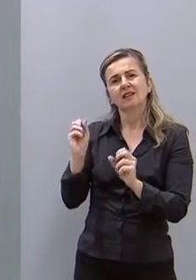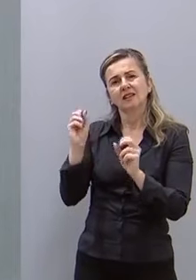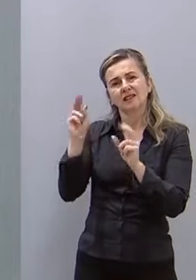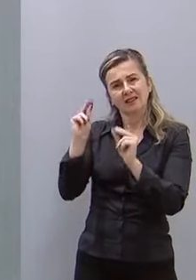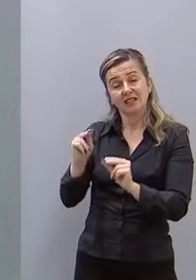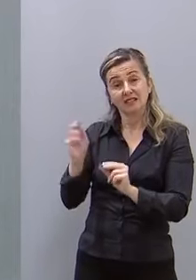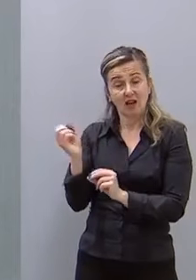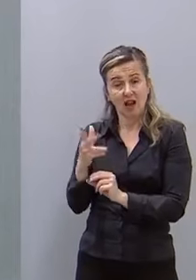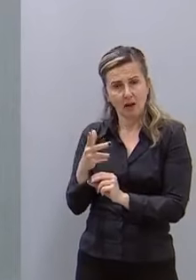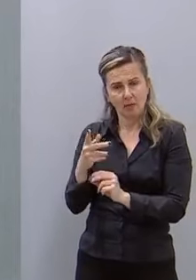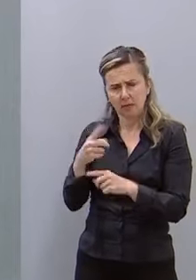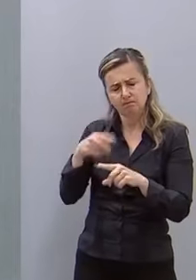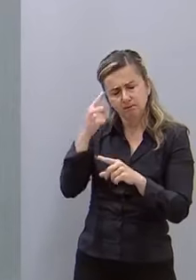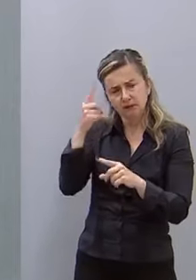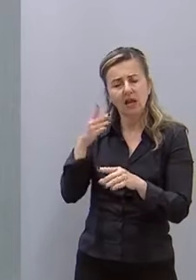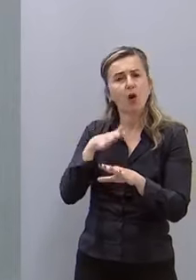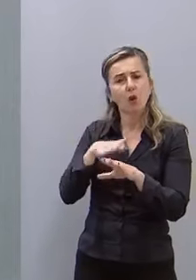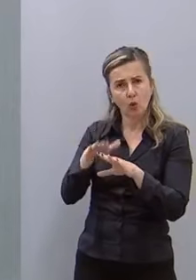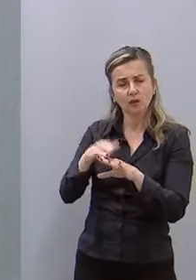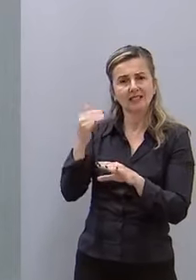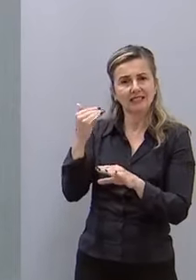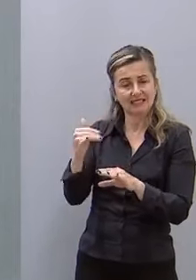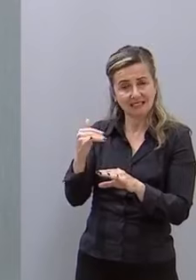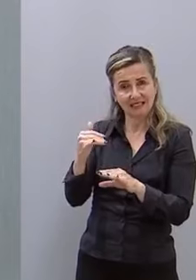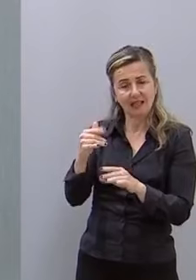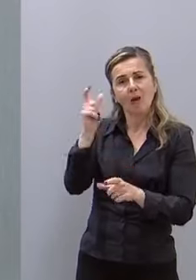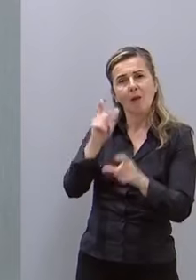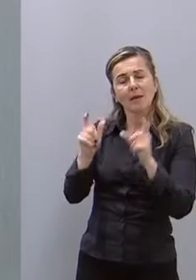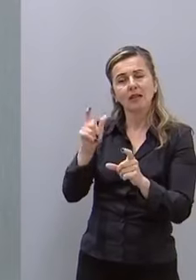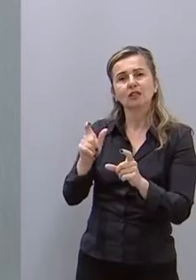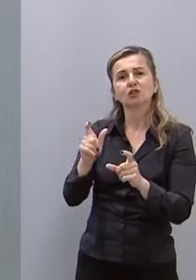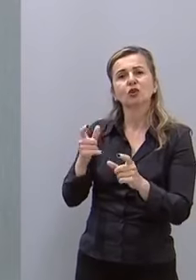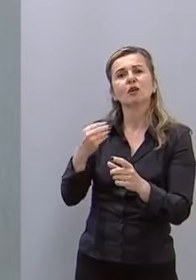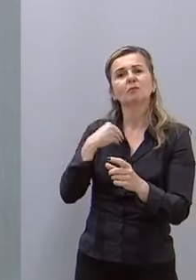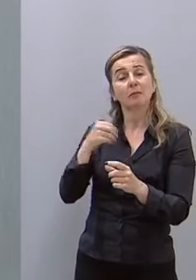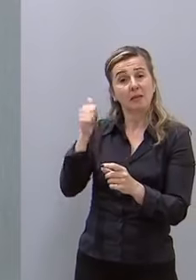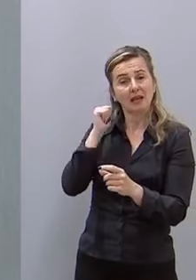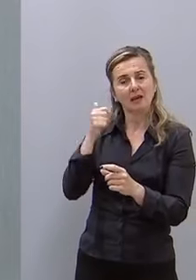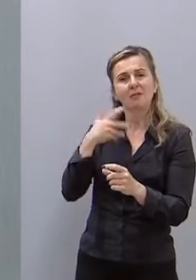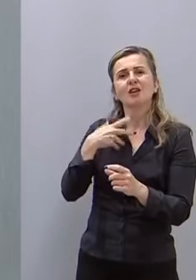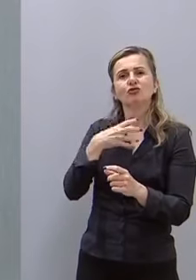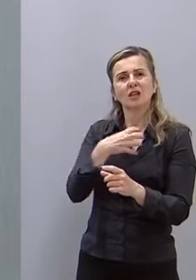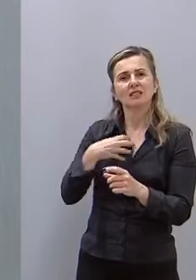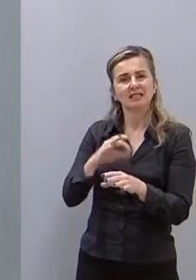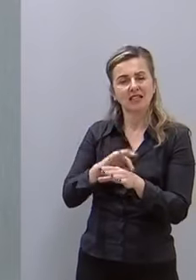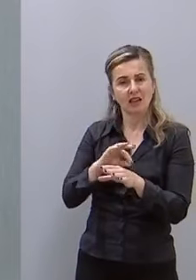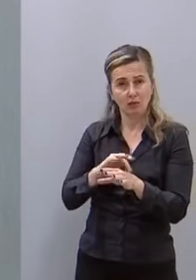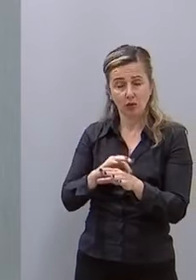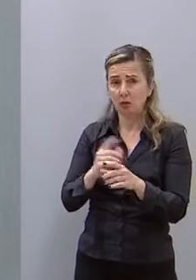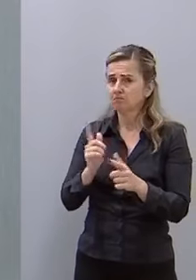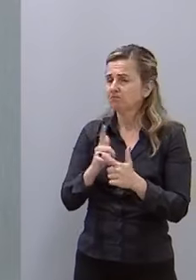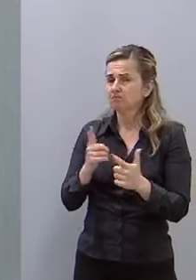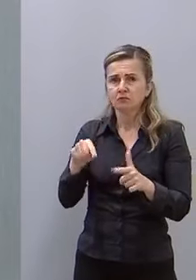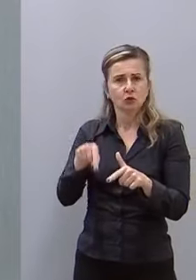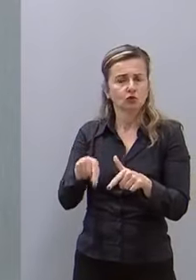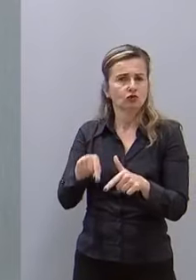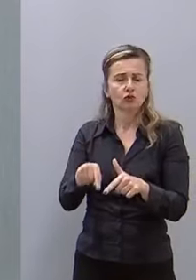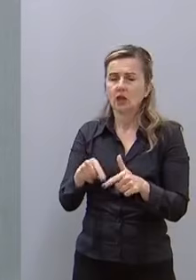essere utili per quanto riguarda i soggetti che hanno avuto dei sintomi in precedenza non ci sono in questo momento è evidente